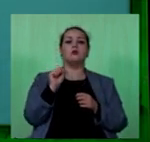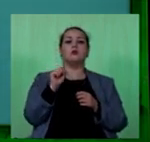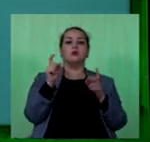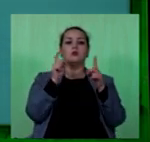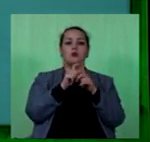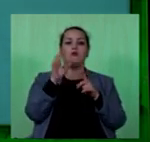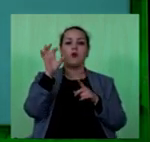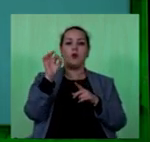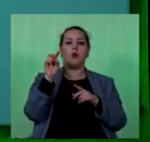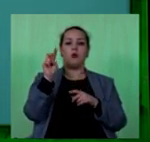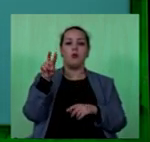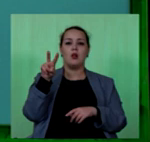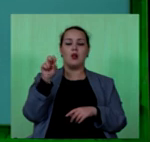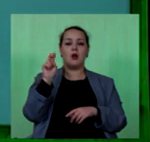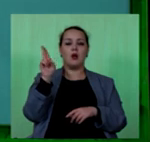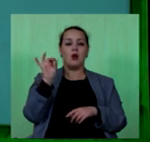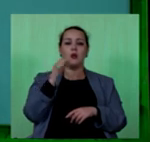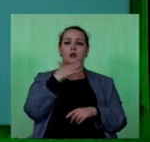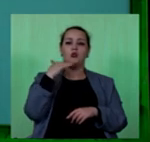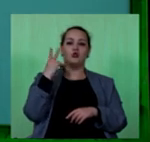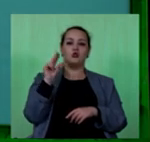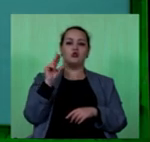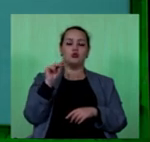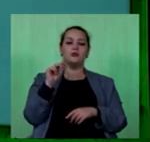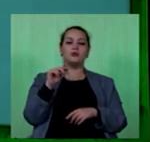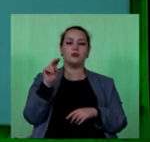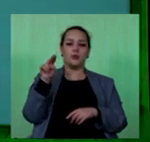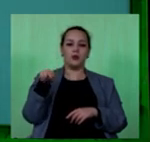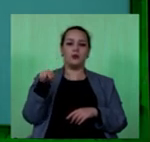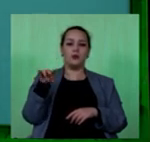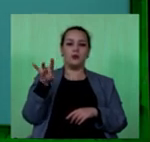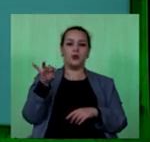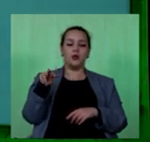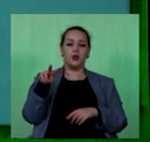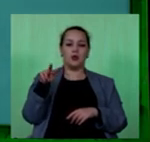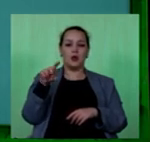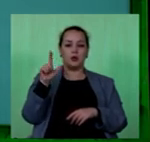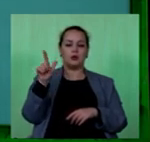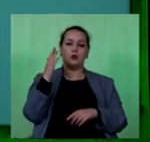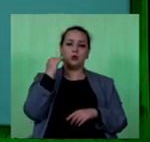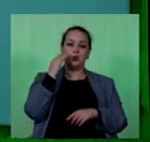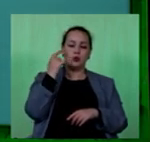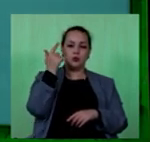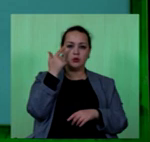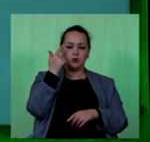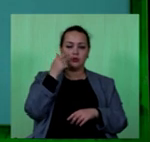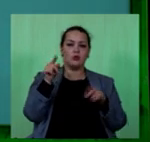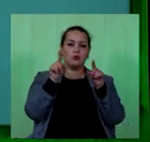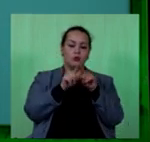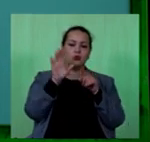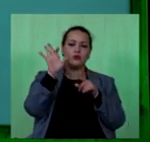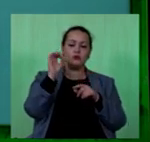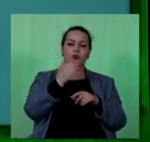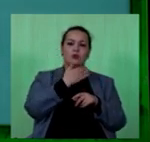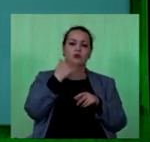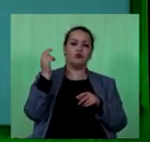стоит во множественном числе значит прилагательное легкие и голубые тоже стоят во множественном